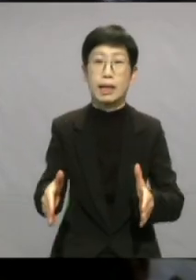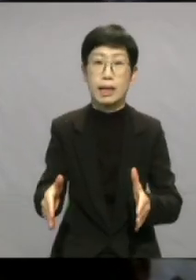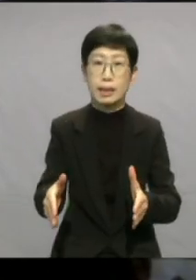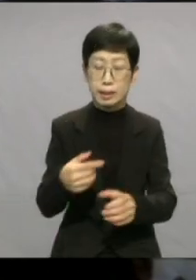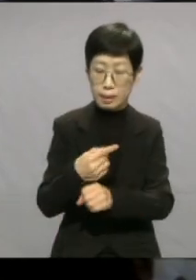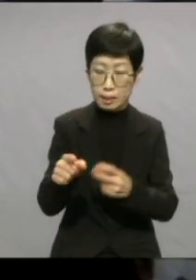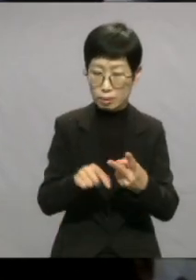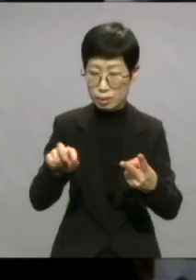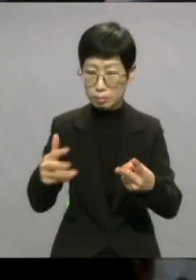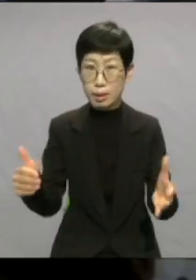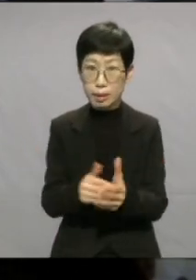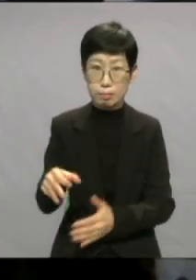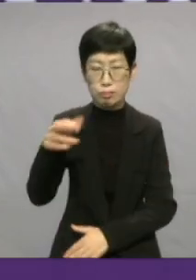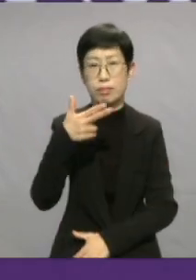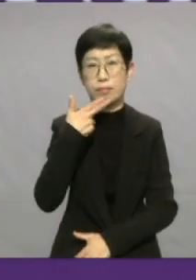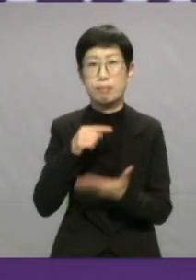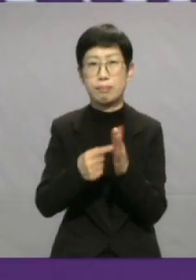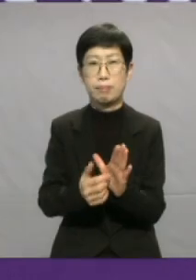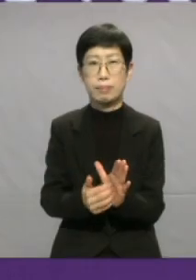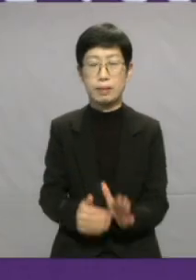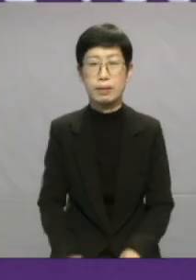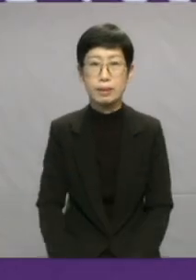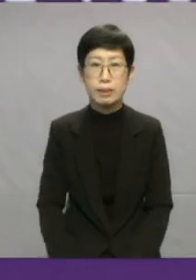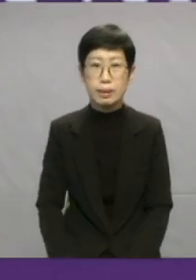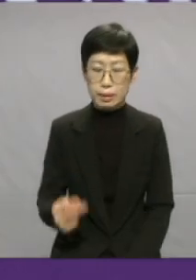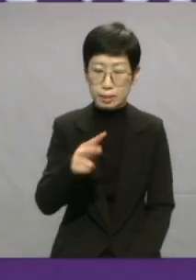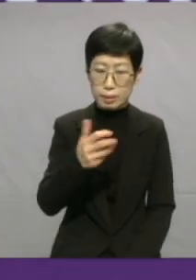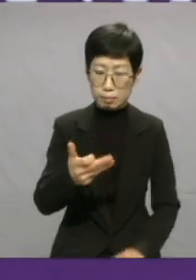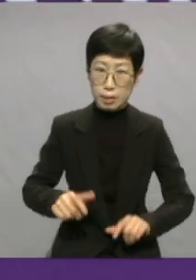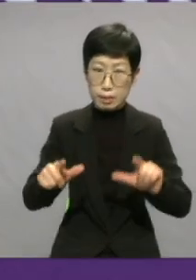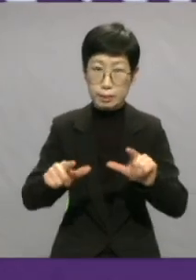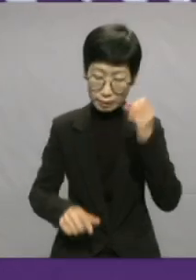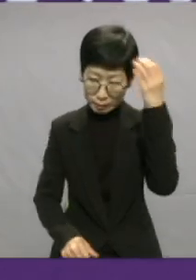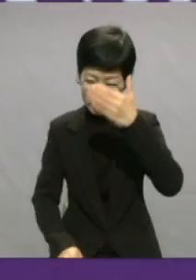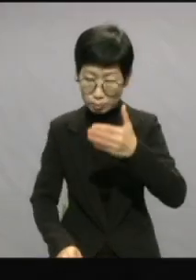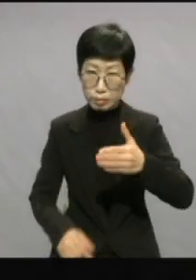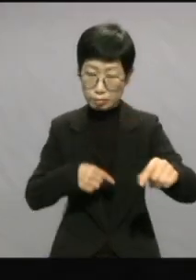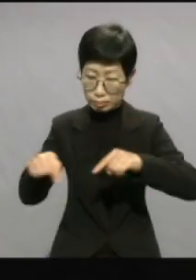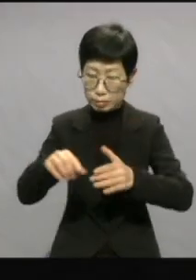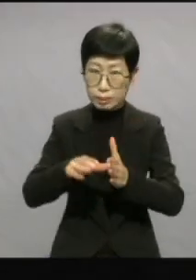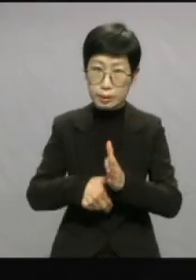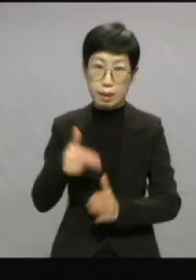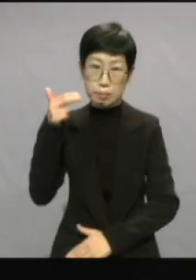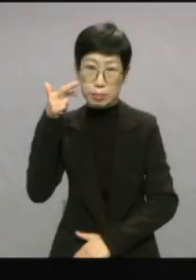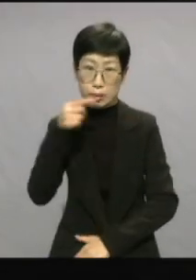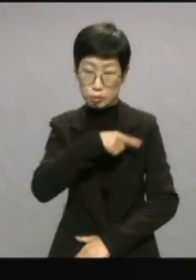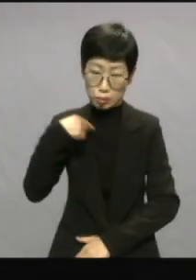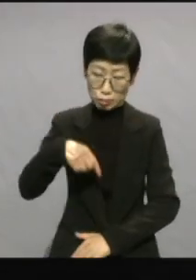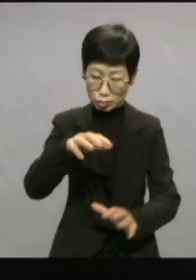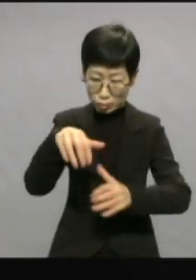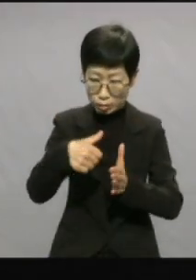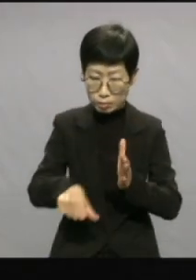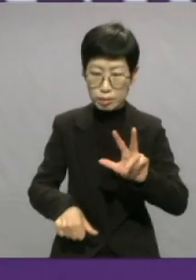28일까지 연장한다고 밝혔습니다 중국 정부는 2018년 트럼프 일기 행정부 당시 미국이 중국산 수입품의